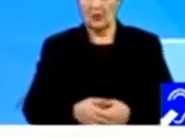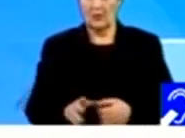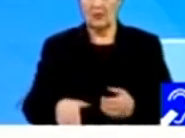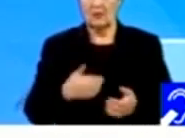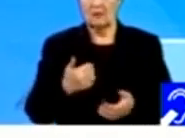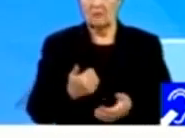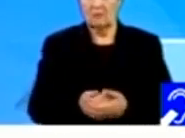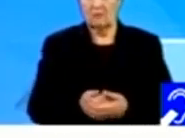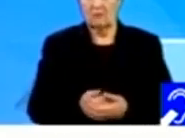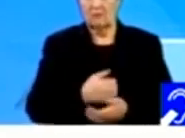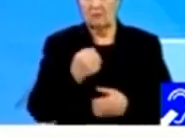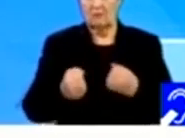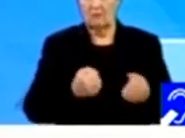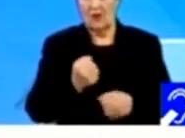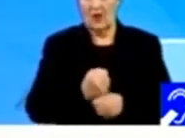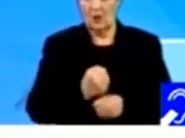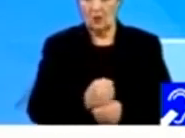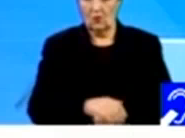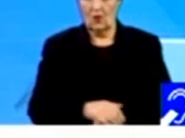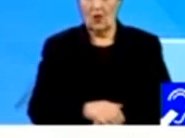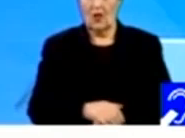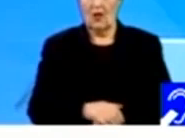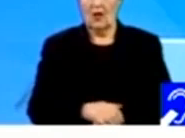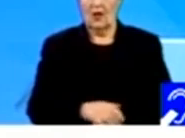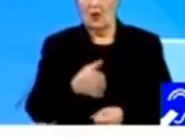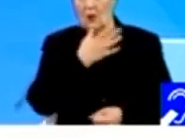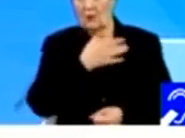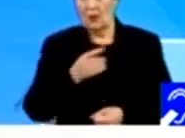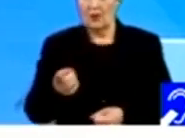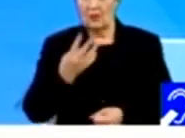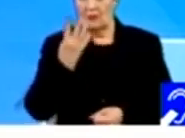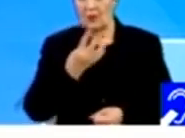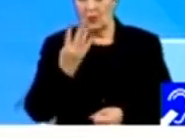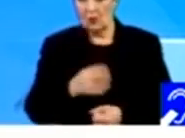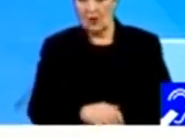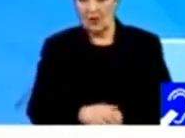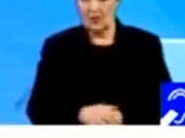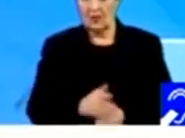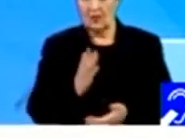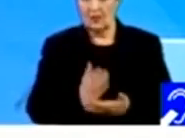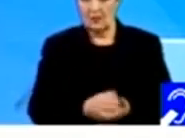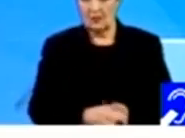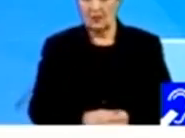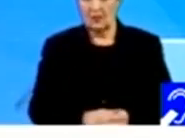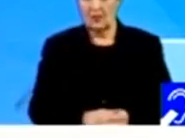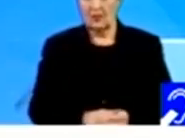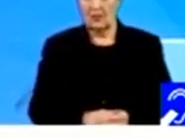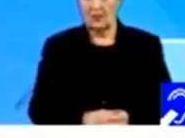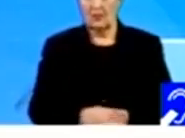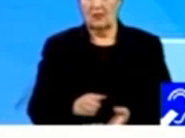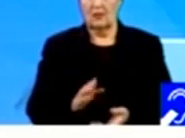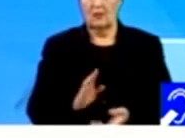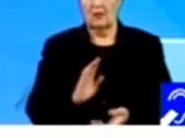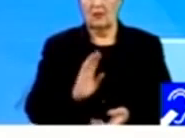de angajare în câmpul muncii. Acest program vizează perioada de 4 ani de zile, este evaluat la 30 de miliarde de